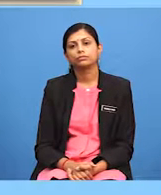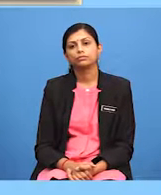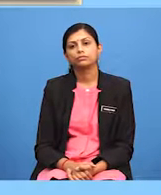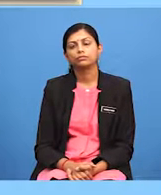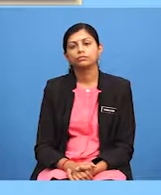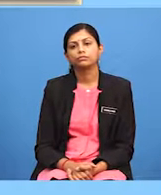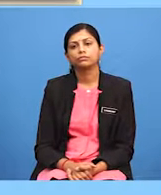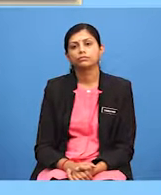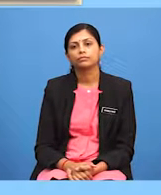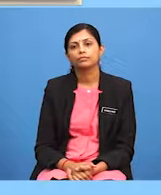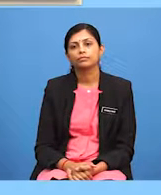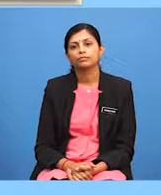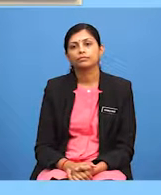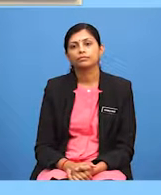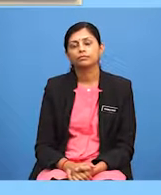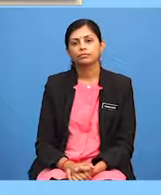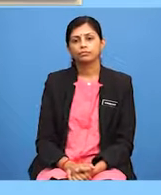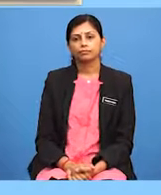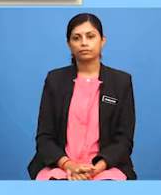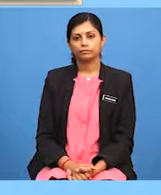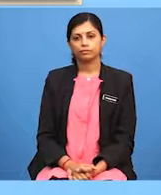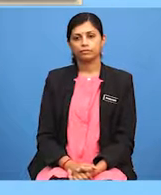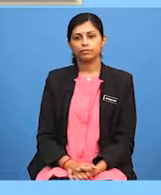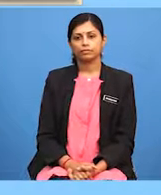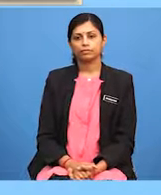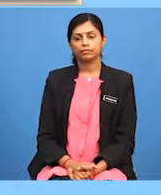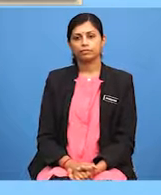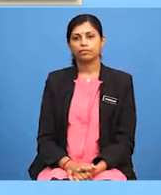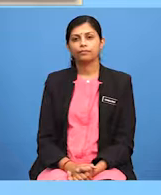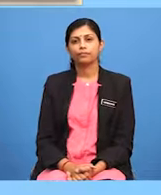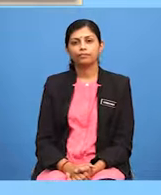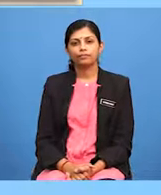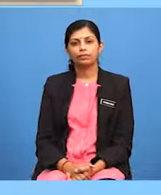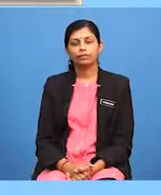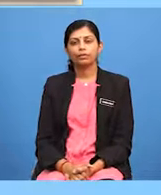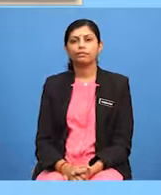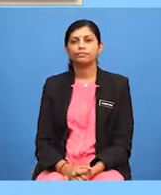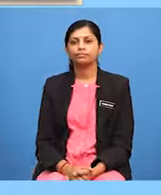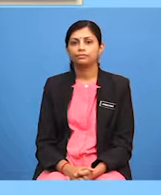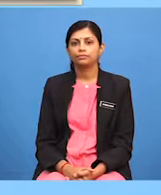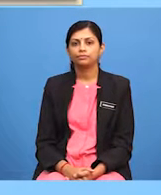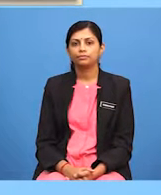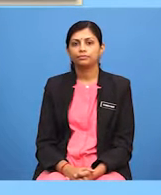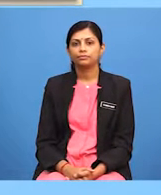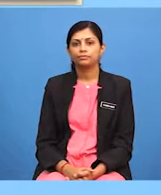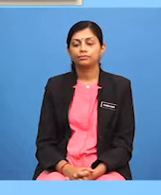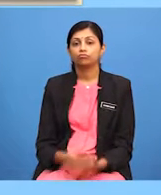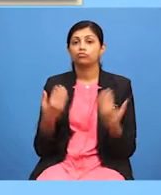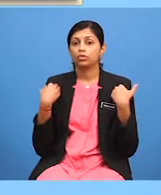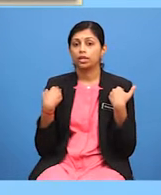2,500 Newton setinggi 4 meter. Soalannya, A.